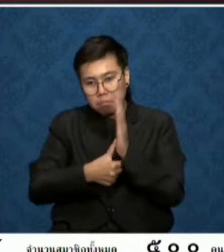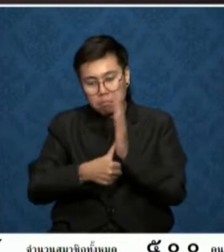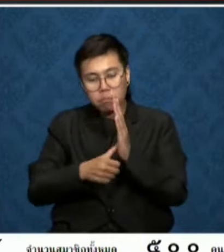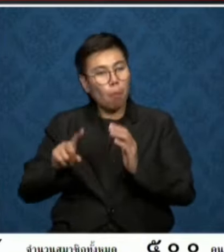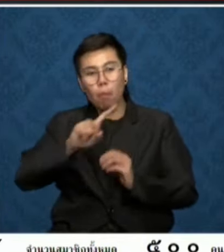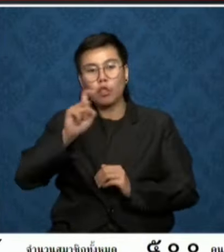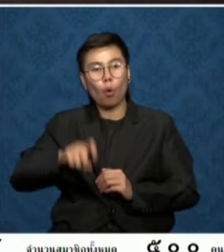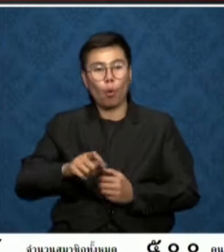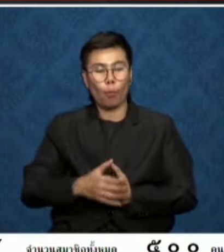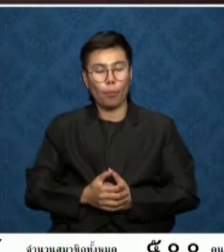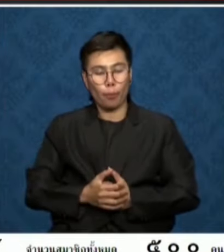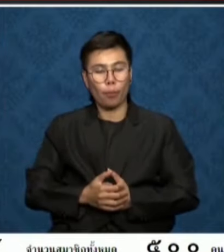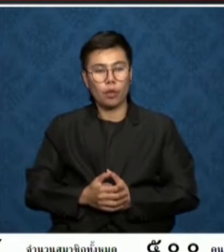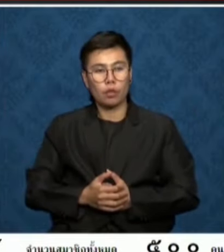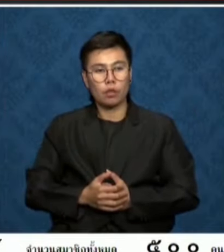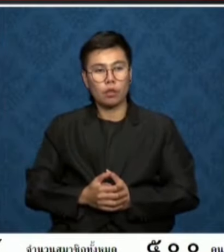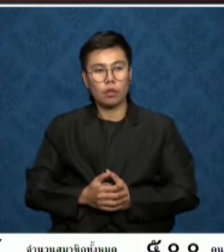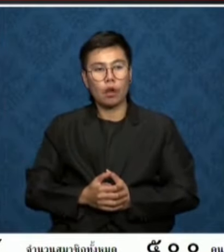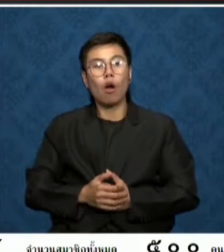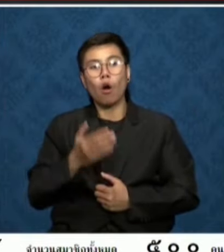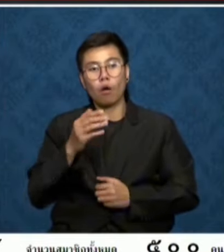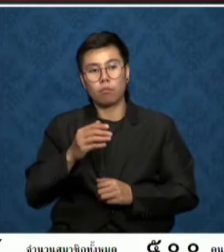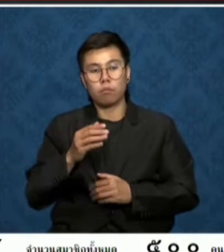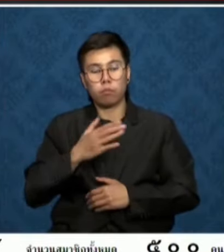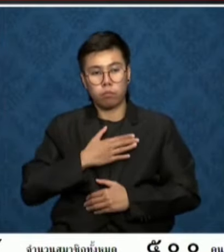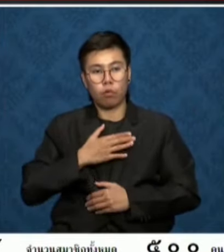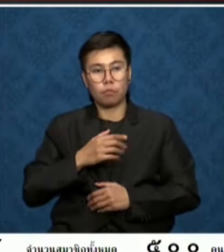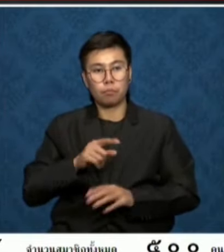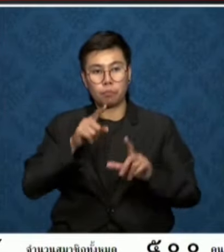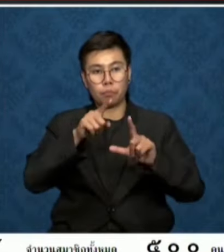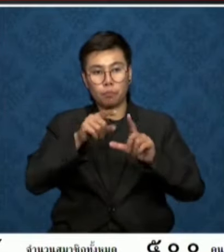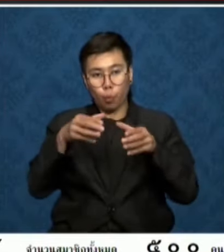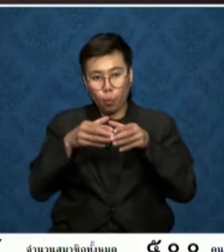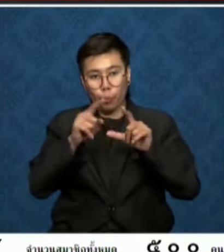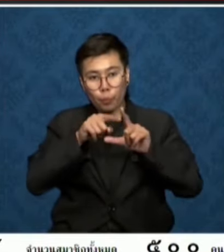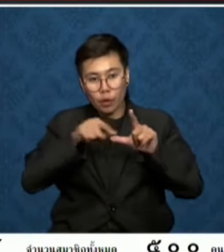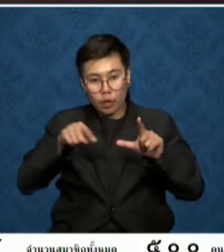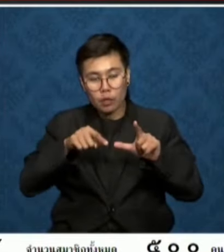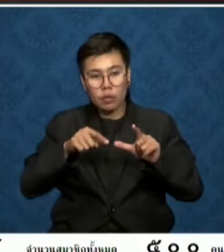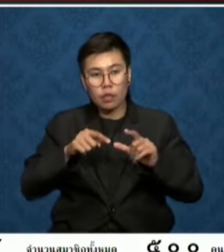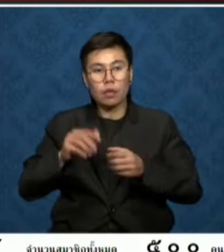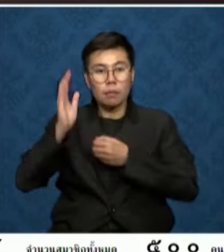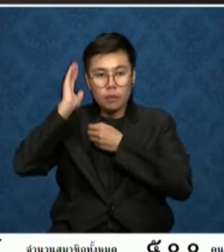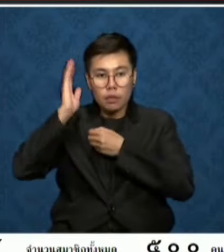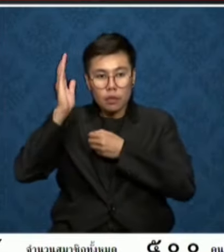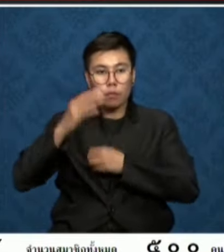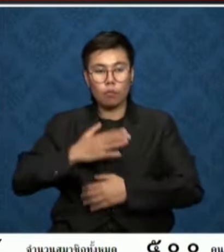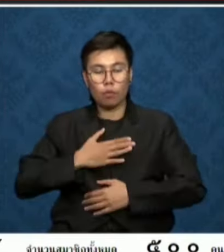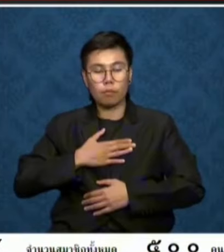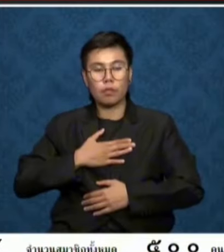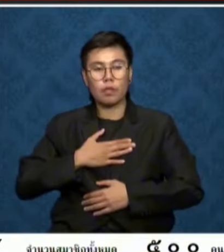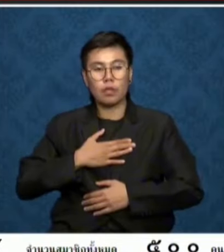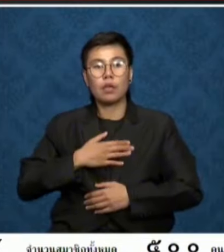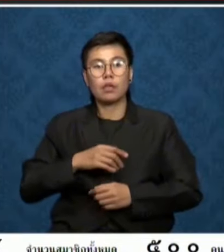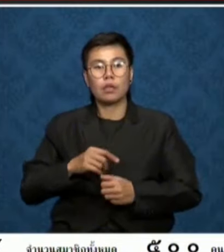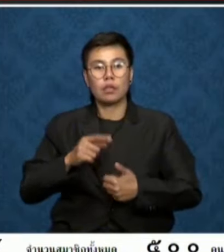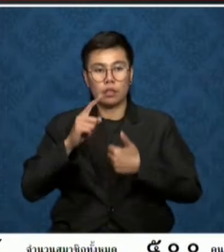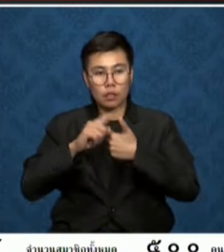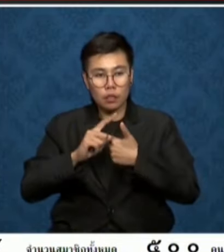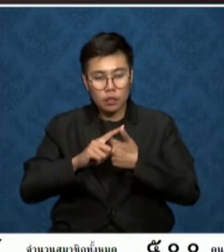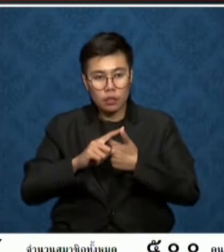ทเดียวซึ่งข้อเสนอของทางพรรคก้าวไกลนะครับก็แทบจะอยู่ในการอภิปรายที่ผมได้พูดไปนะครับไม่ว่าจะเป็นเรื่องของการ